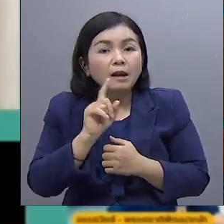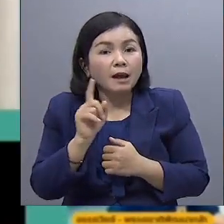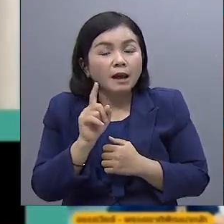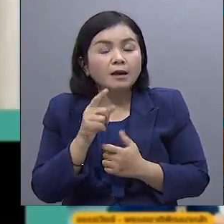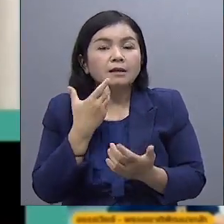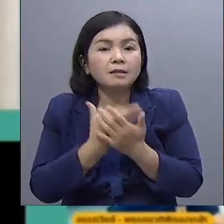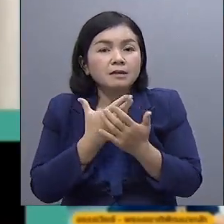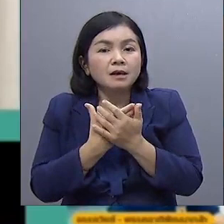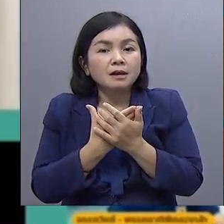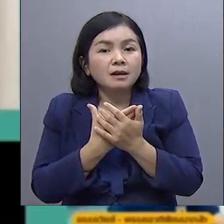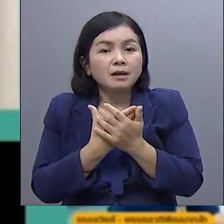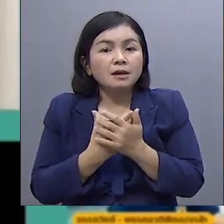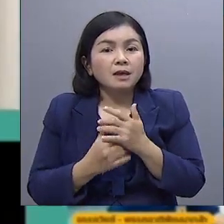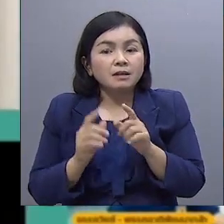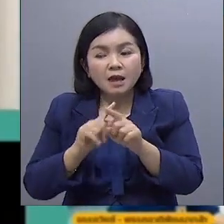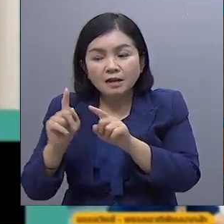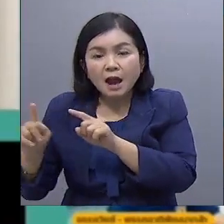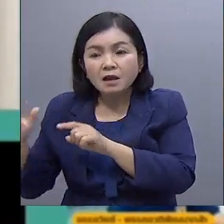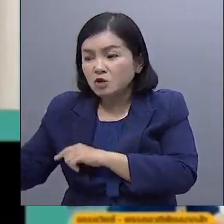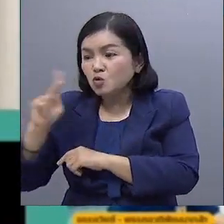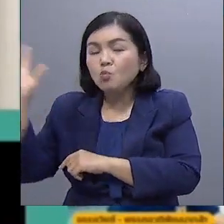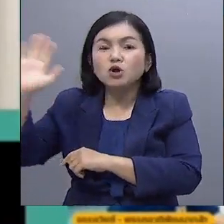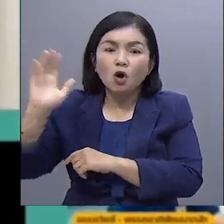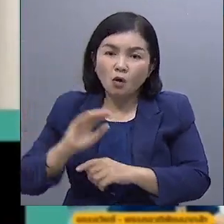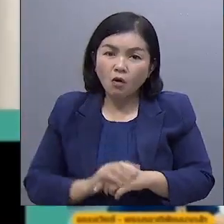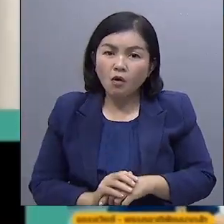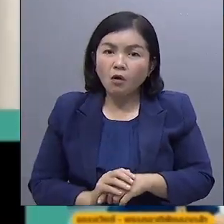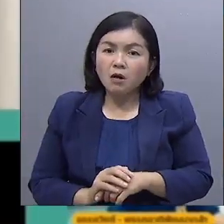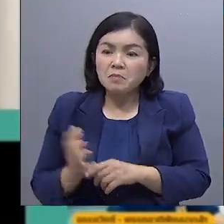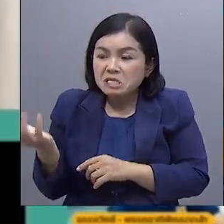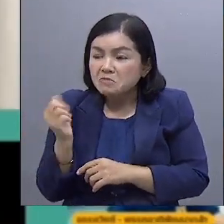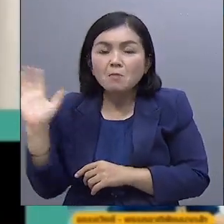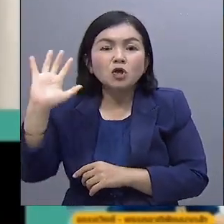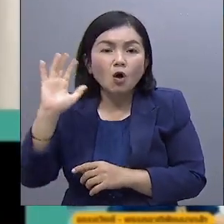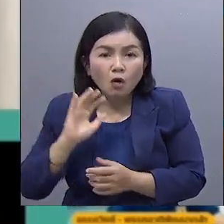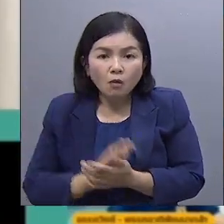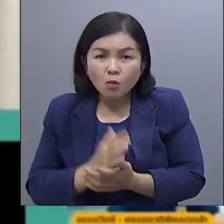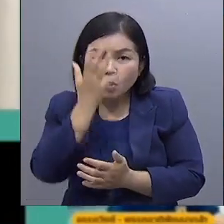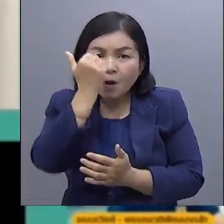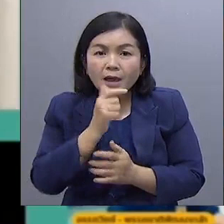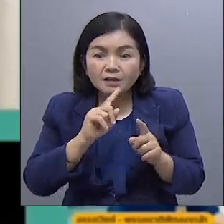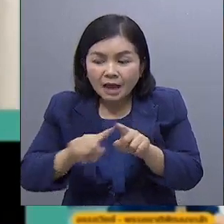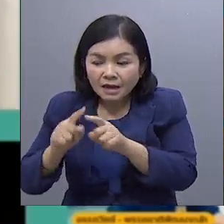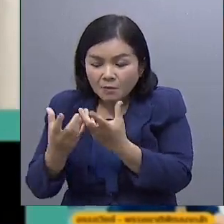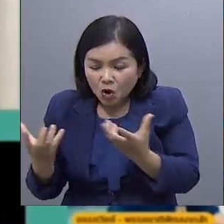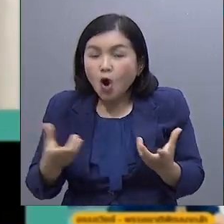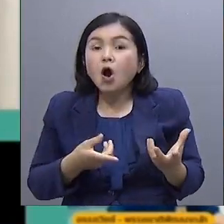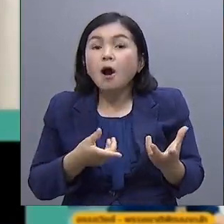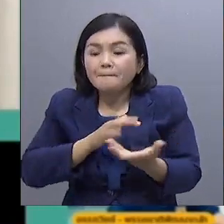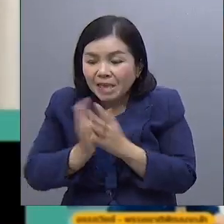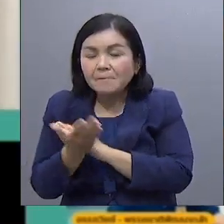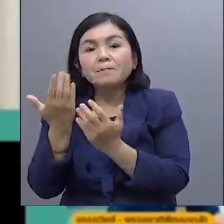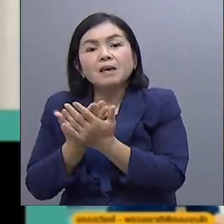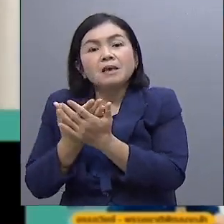งิน1 ล้านบาทโดยไม่มีการกู้เงินไม่เป็นการสร้างหนี้สาธารณะเพราะเราเอาสินทรัพย์ที่มีอยู่ต่างๆเนี่ยมาใช้ประโยช